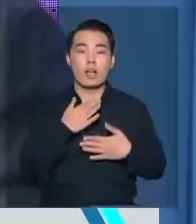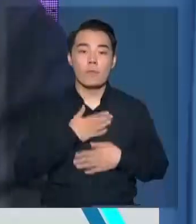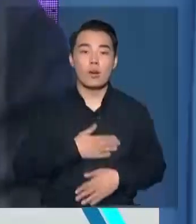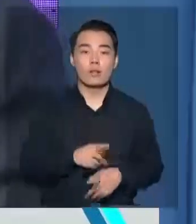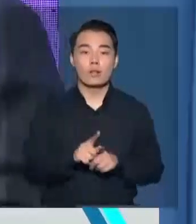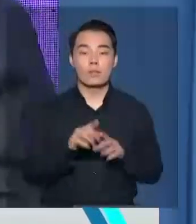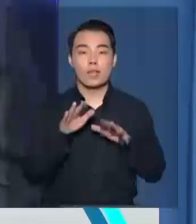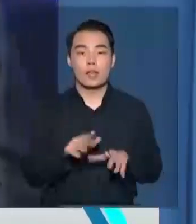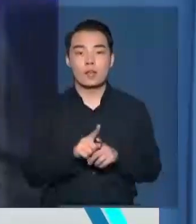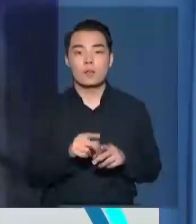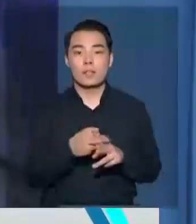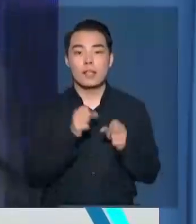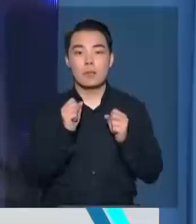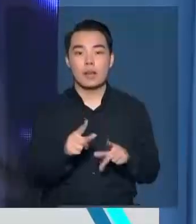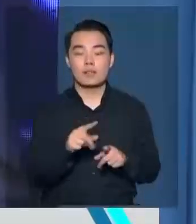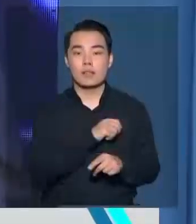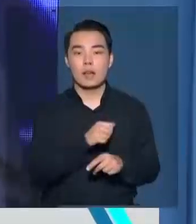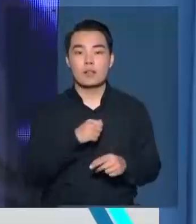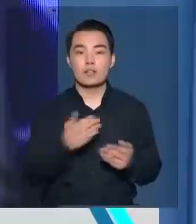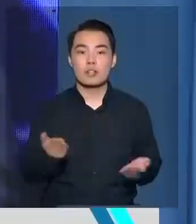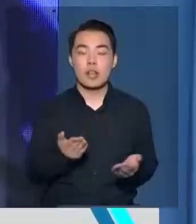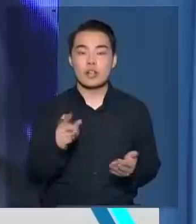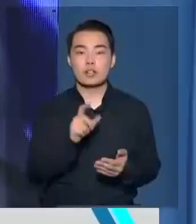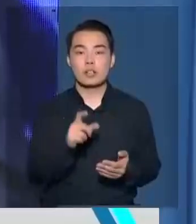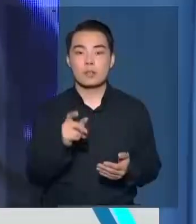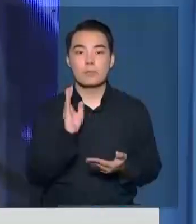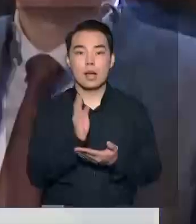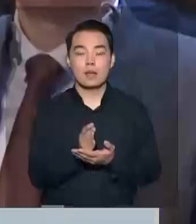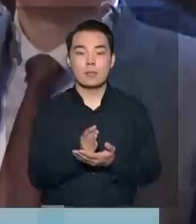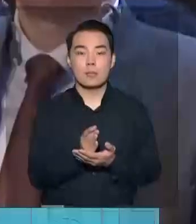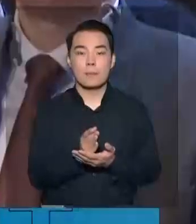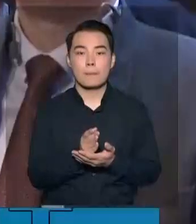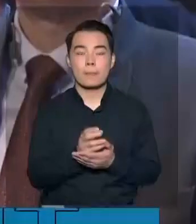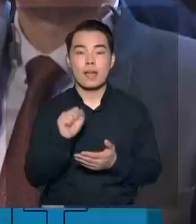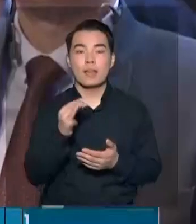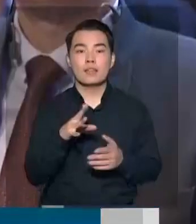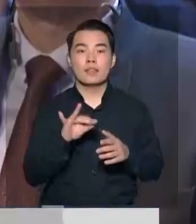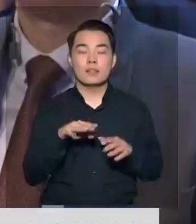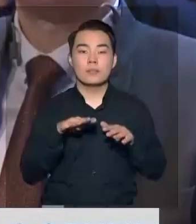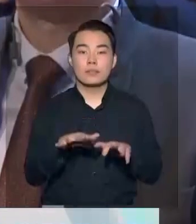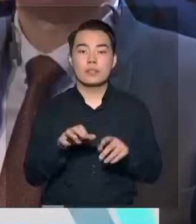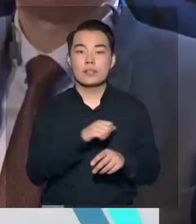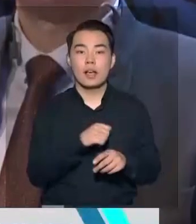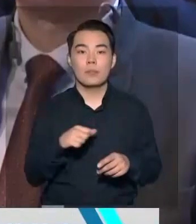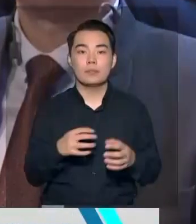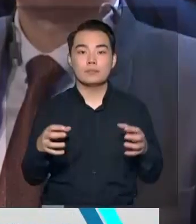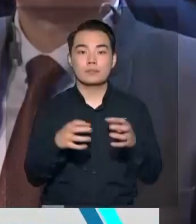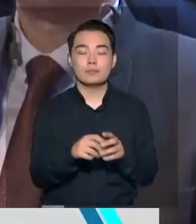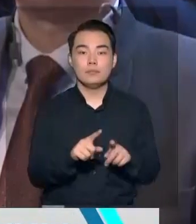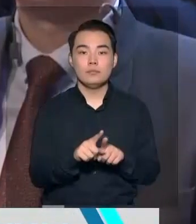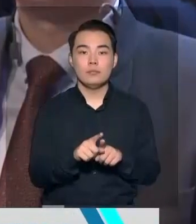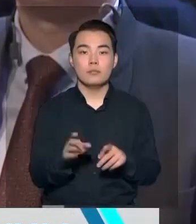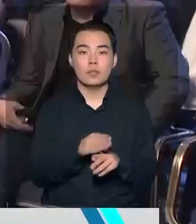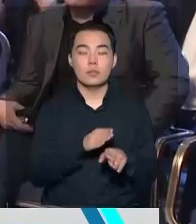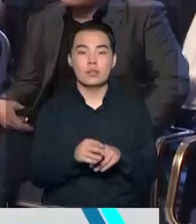и обеспечение безопасности наших граждан и гостей нашего города. IT-сегменттің селебритилары жиналған жиын екі